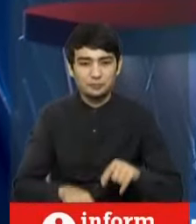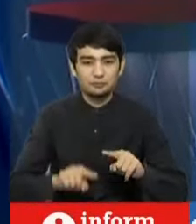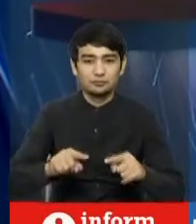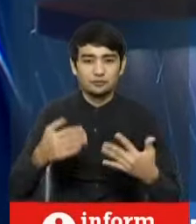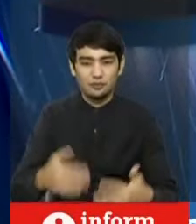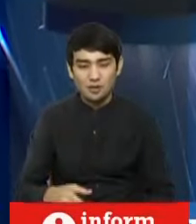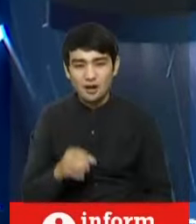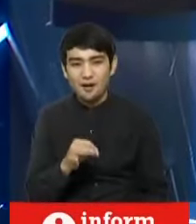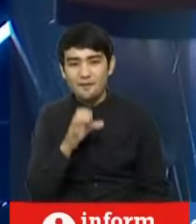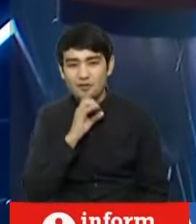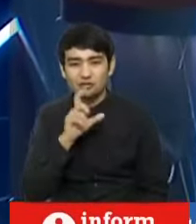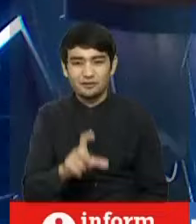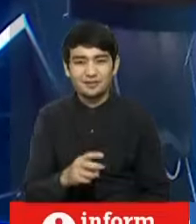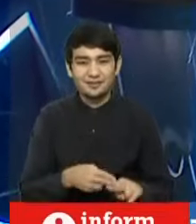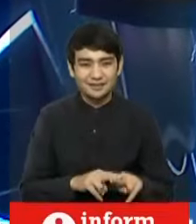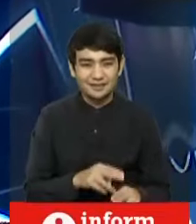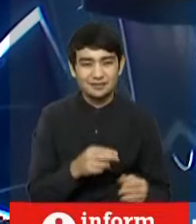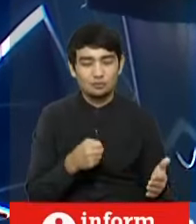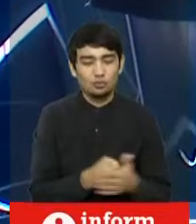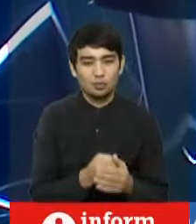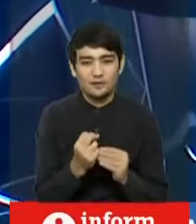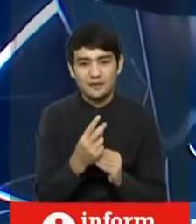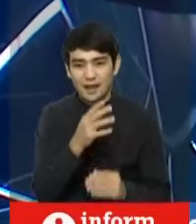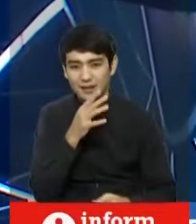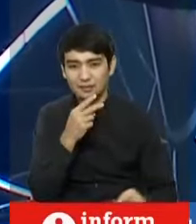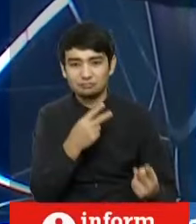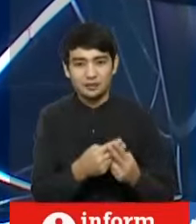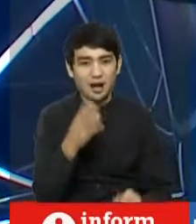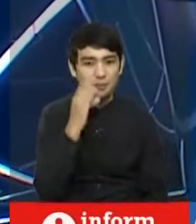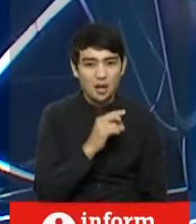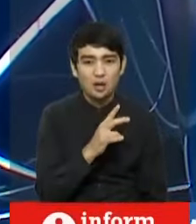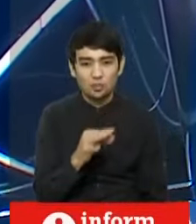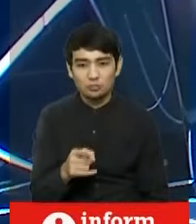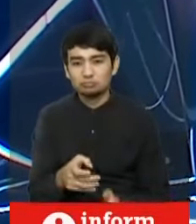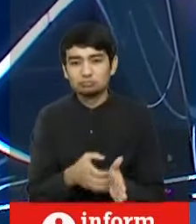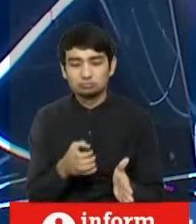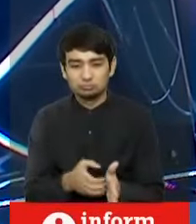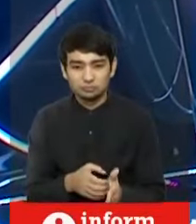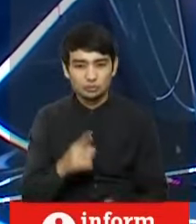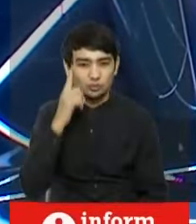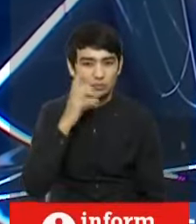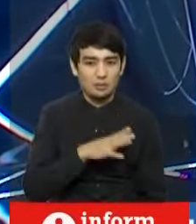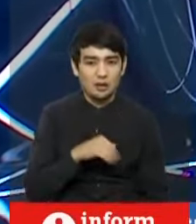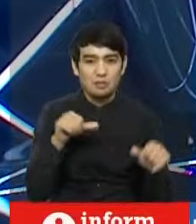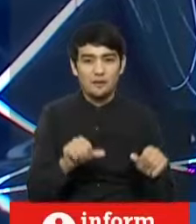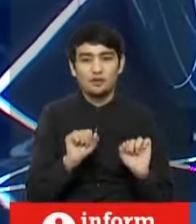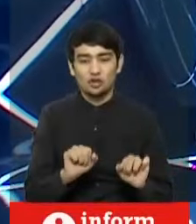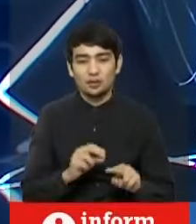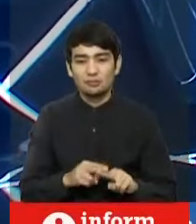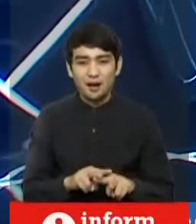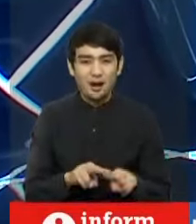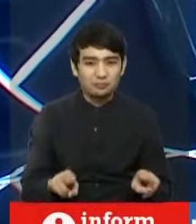и похитителя. Ему грозит до 12 лет тюрьмы. Но этого недостаточно, считают правозащитники. Ведь